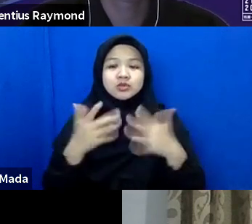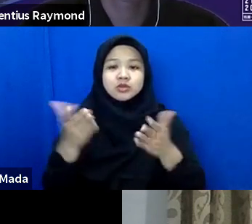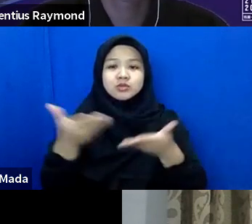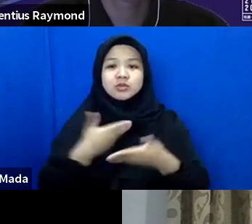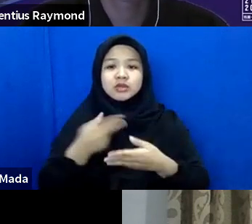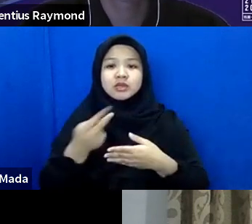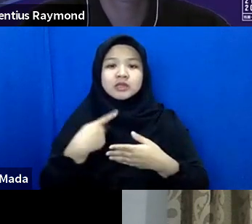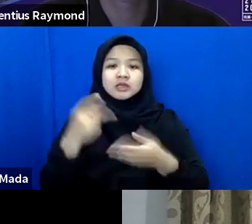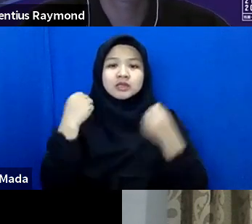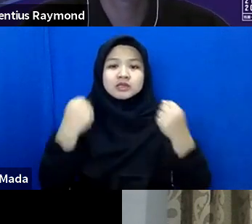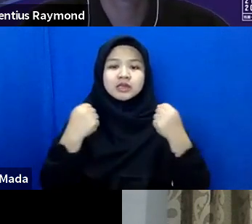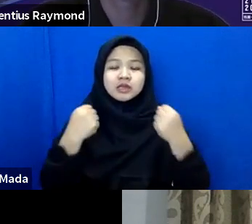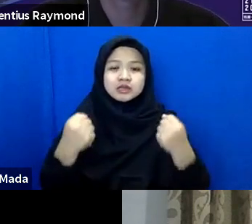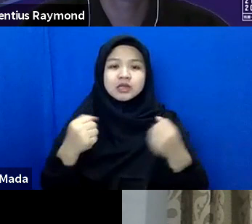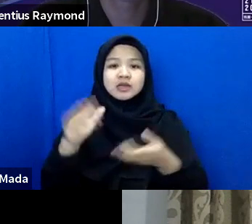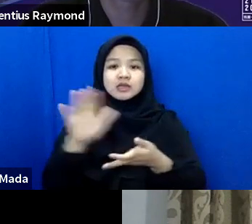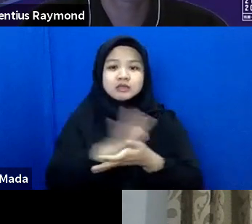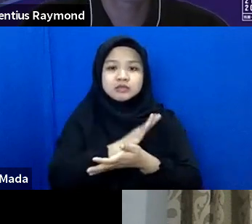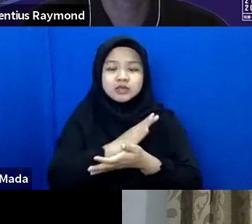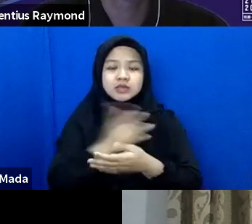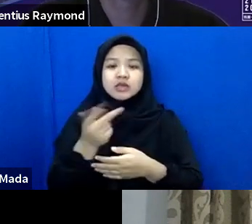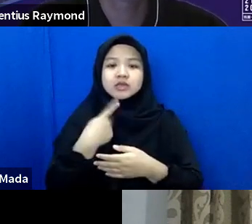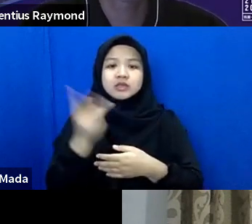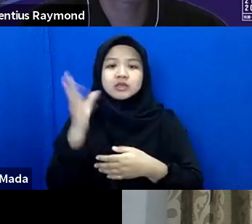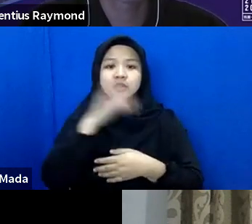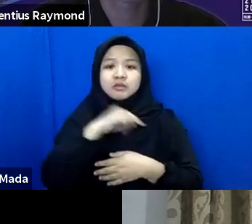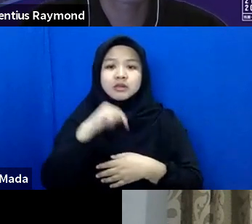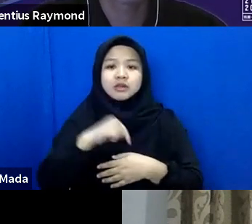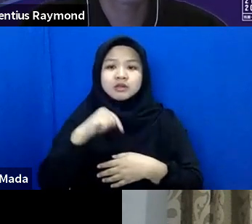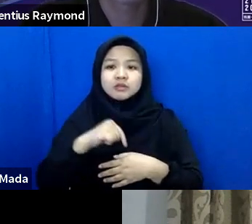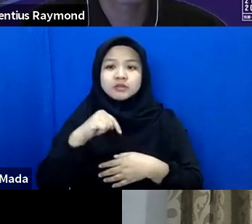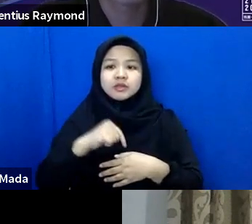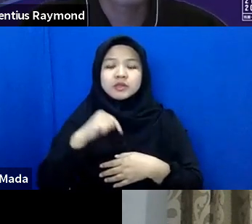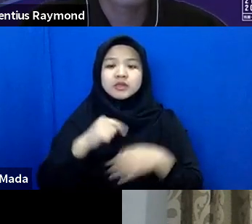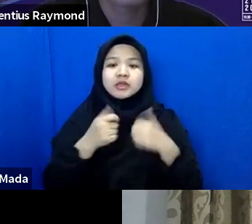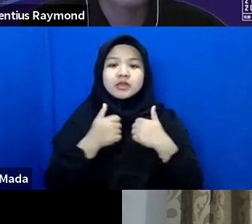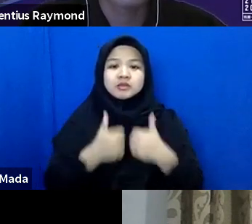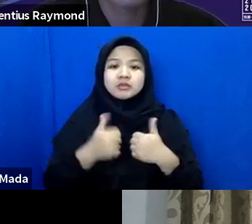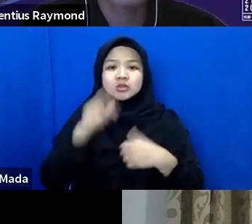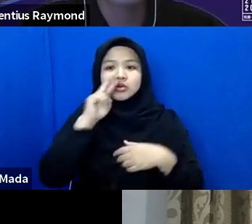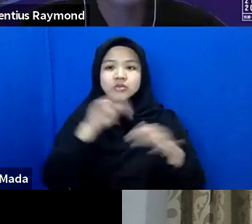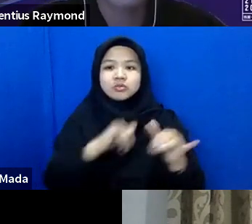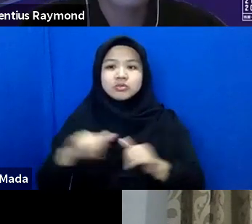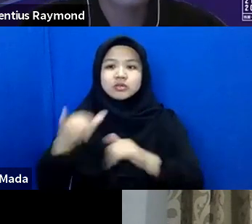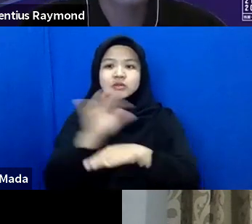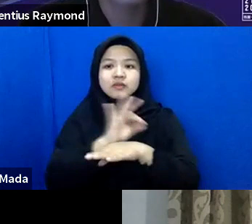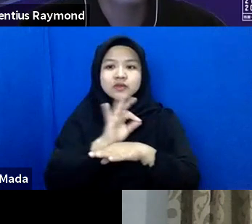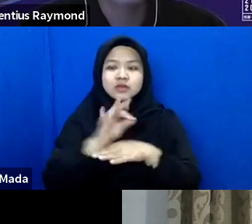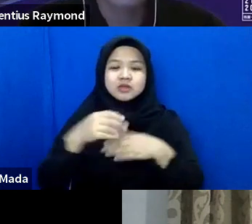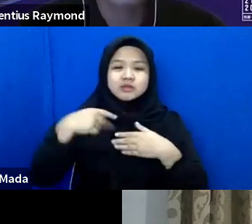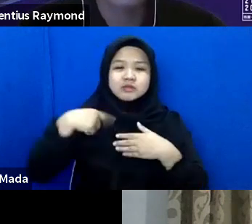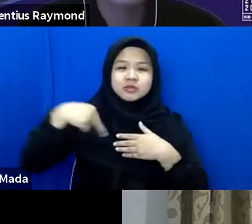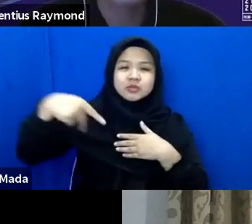kita kesehatan dan kesempatan sehingga kita pada malam hari ini bisa nobar film sejauh ku